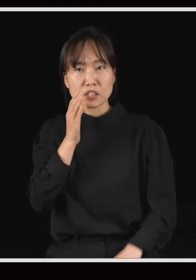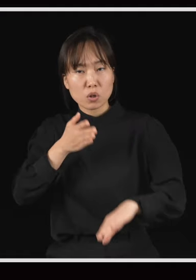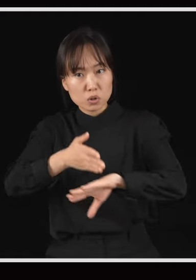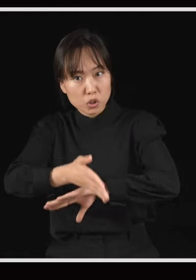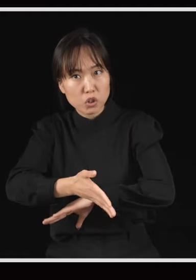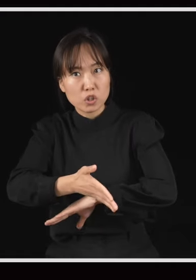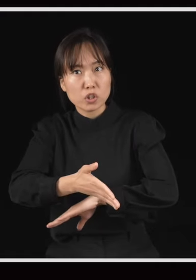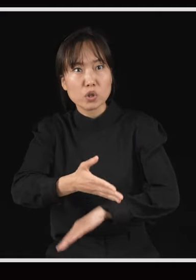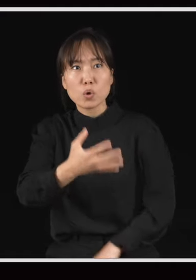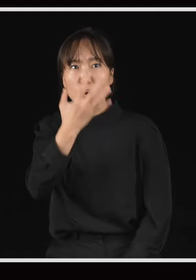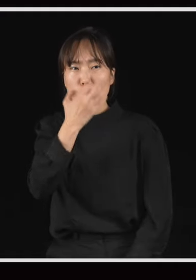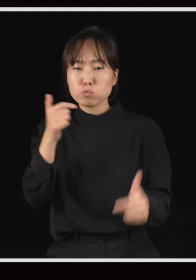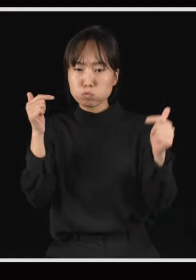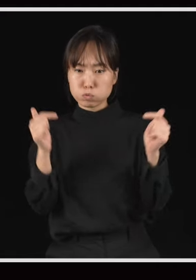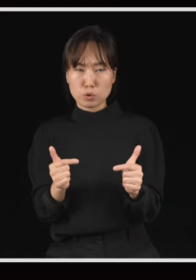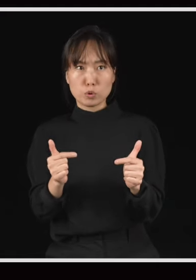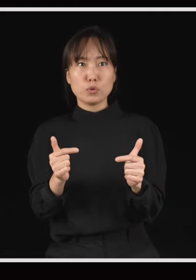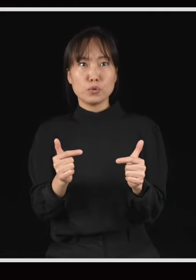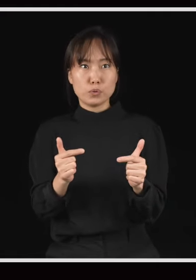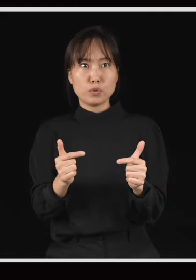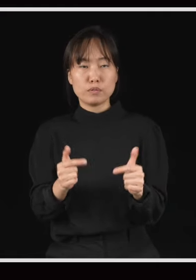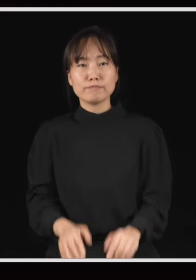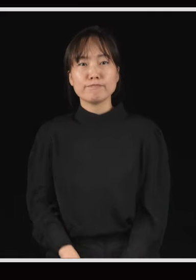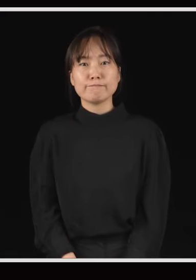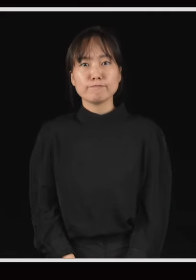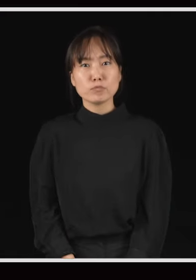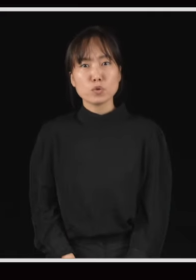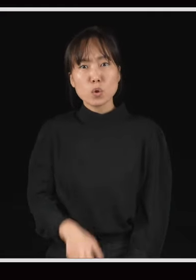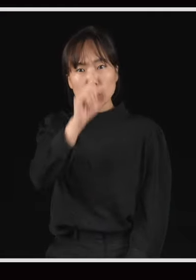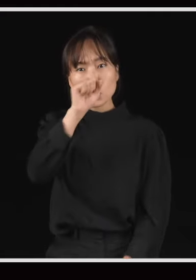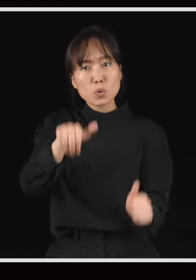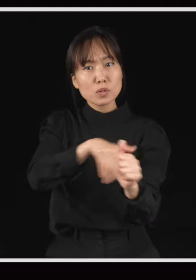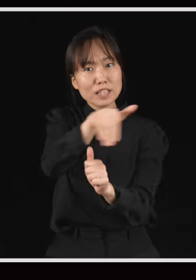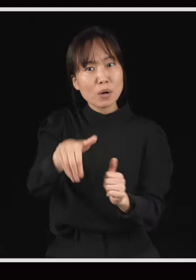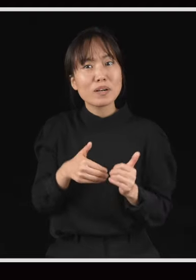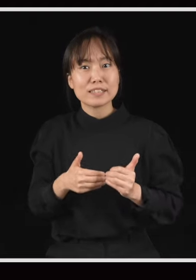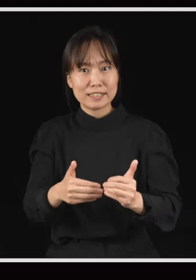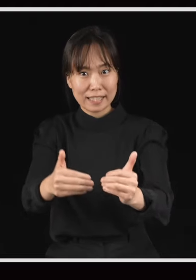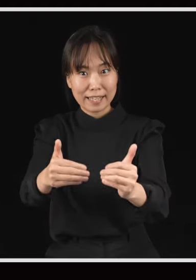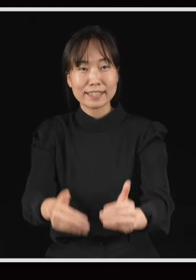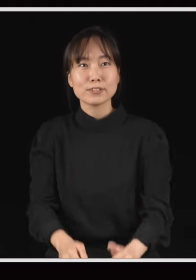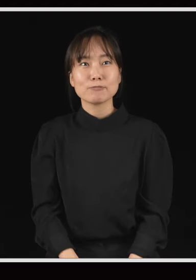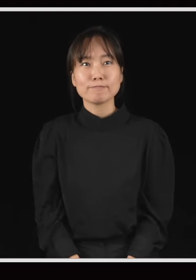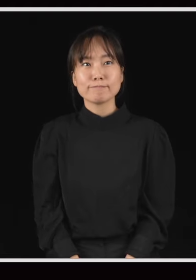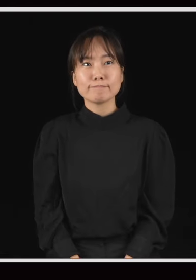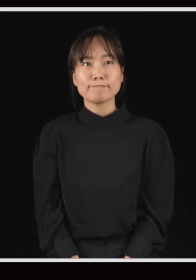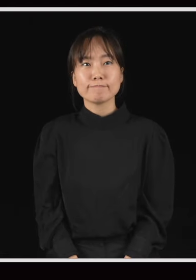되고 우울감도 좋아지고요. 모든 면에서 선순환이 생기게 되는 겁니다.